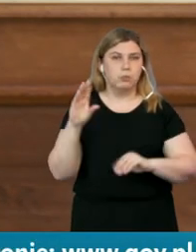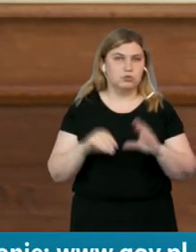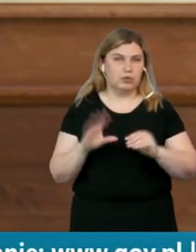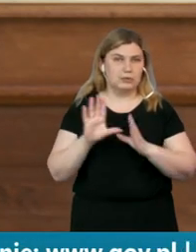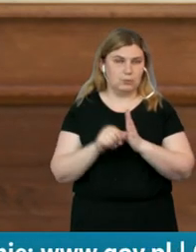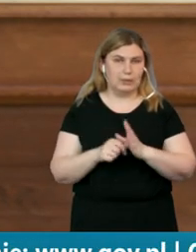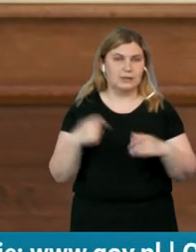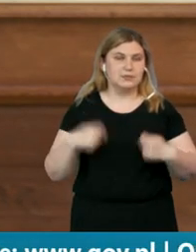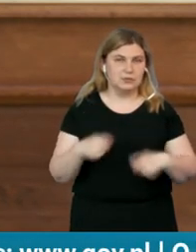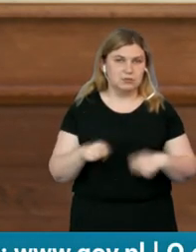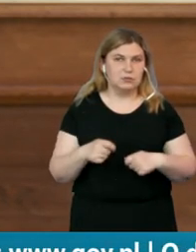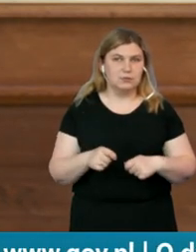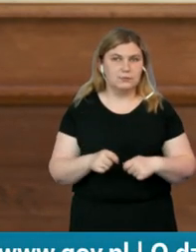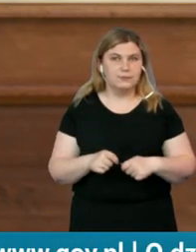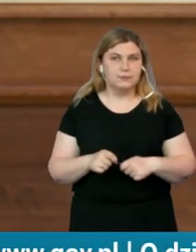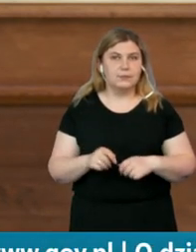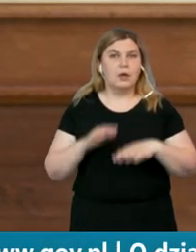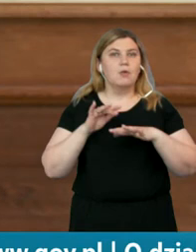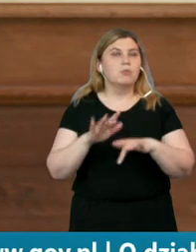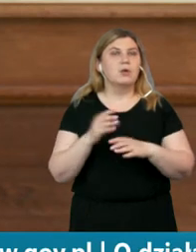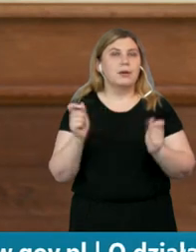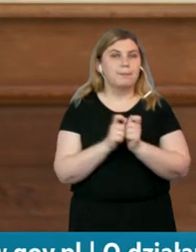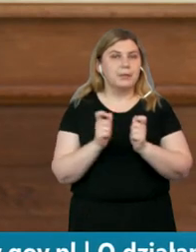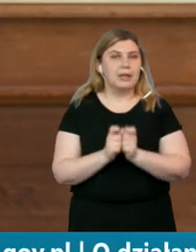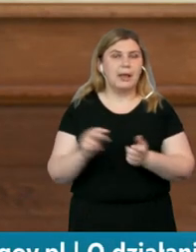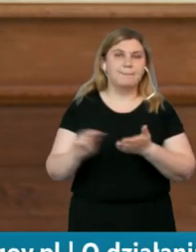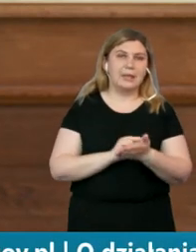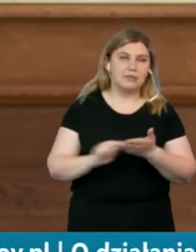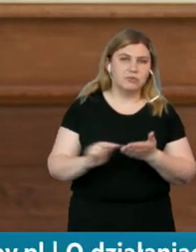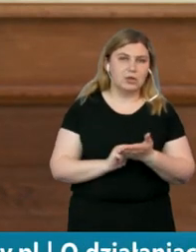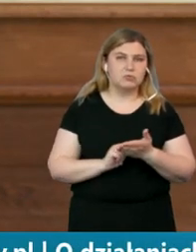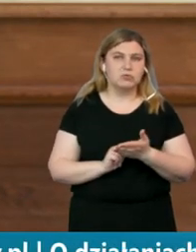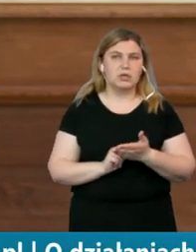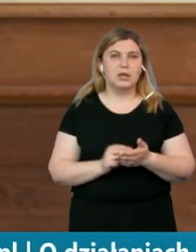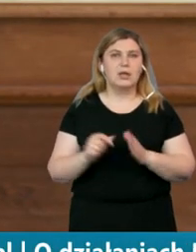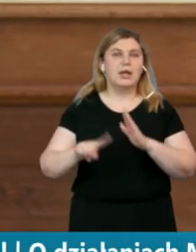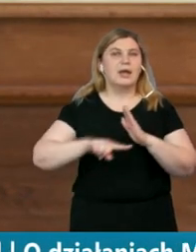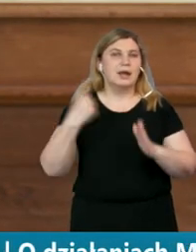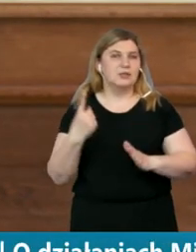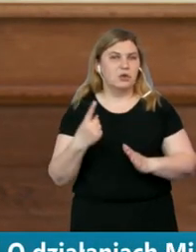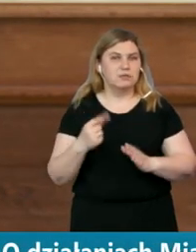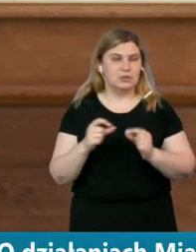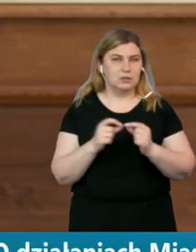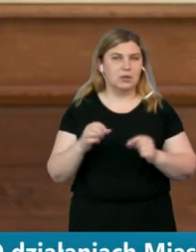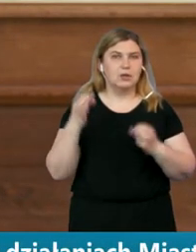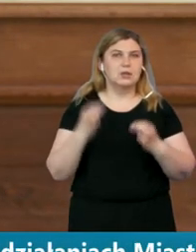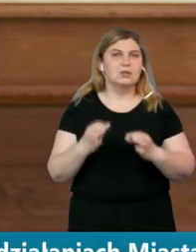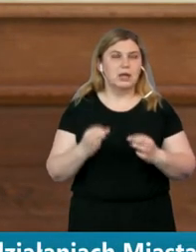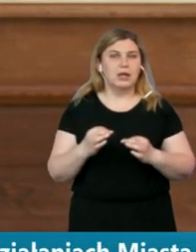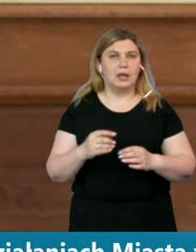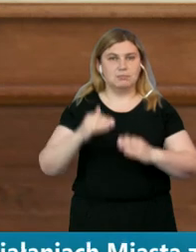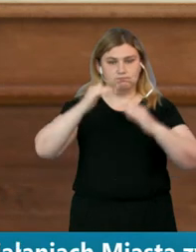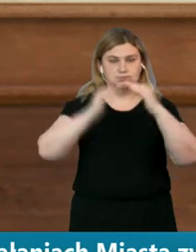miasta Szczecina. Wpływy z biletów miesięcznych i tych jednorazowych w tej chwili są grubo